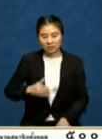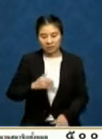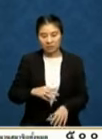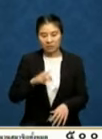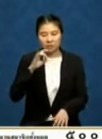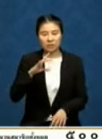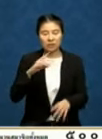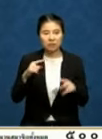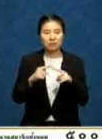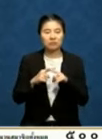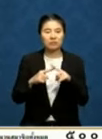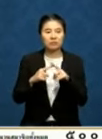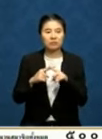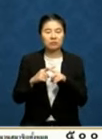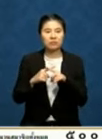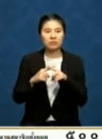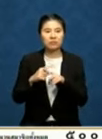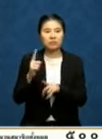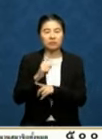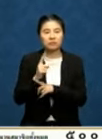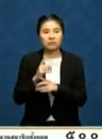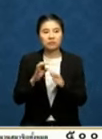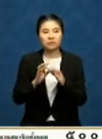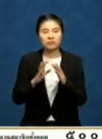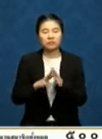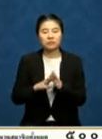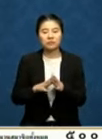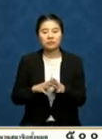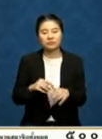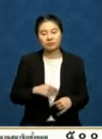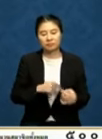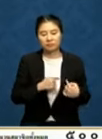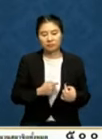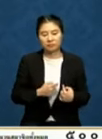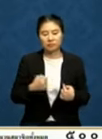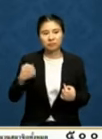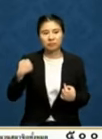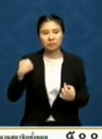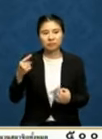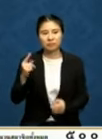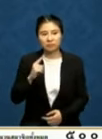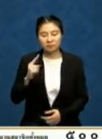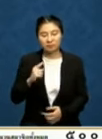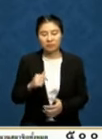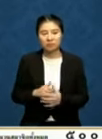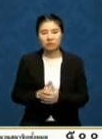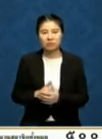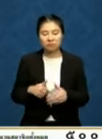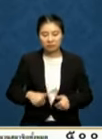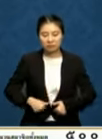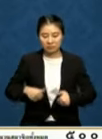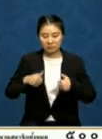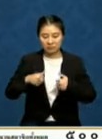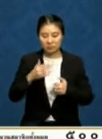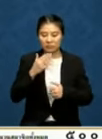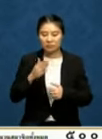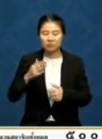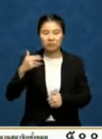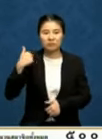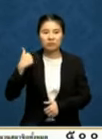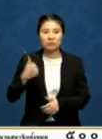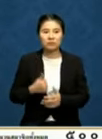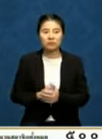จมีผลกระทบในระยะยาวเช่นเดียวกันส่วนผลกระทบด้านจิตใจนั้นมีทั้งระยะยาวหรือตลอดชีวิตค่ะท่านแ